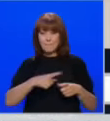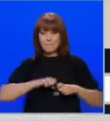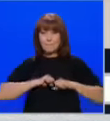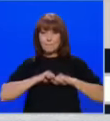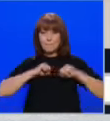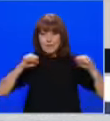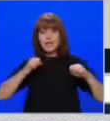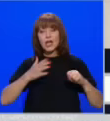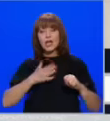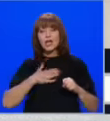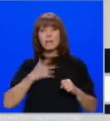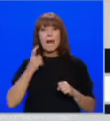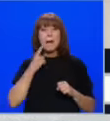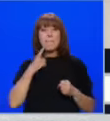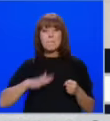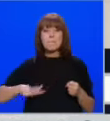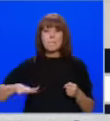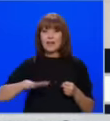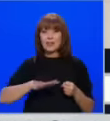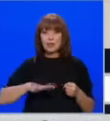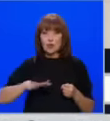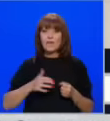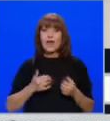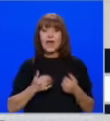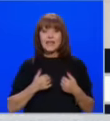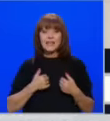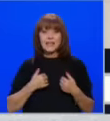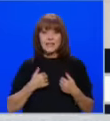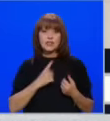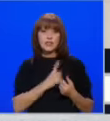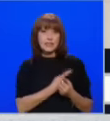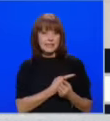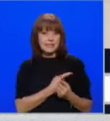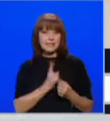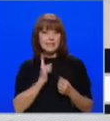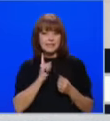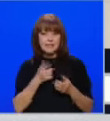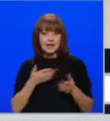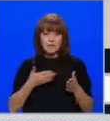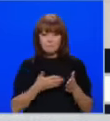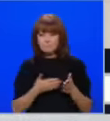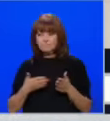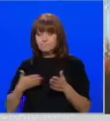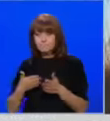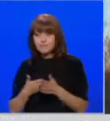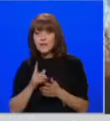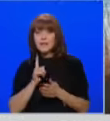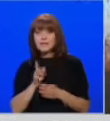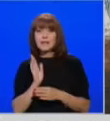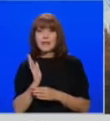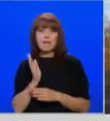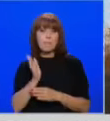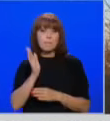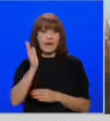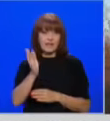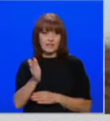укрепления, например под основните командни постове. И нашите въоръжени сили трябва да преодоляват множество пречки, за да напредват. Целта на